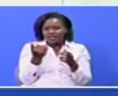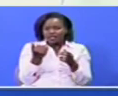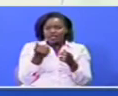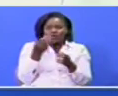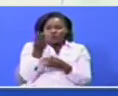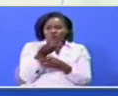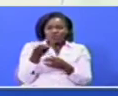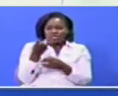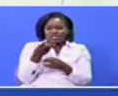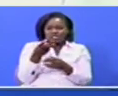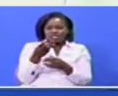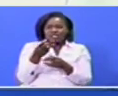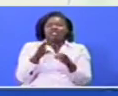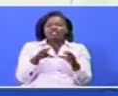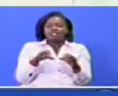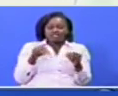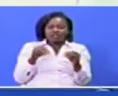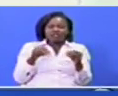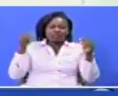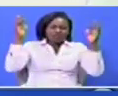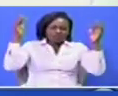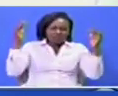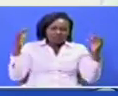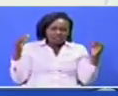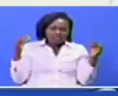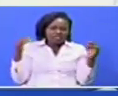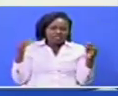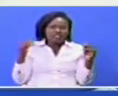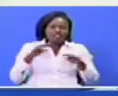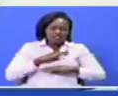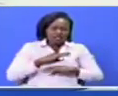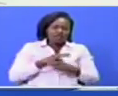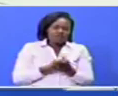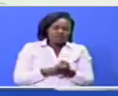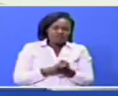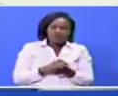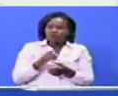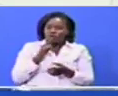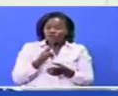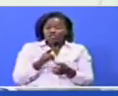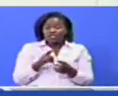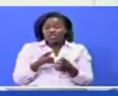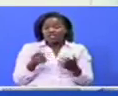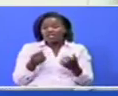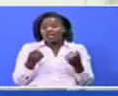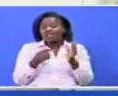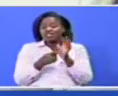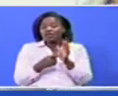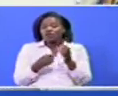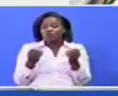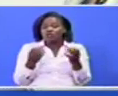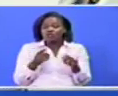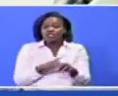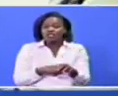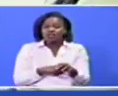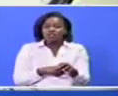Jumatano wataanza kupata mvua nyingi, lakini sio pita kiasi. Aha. Na tahadhari kwa wale, kwa mfano, mara nyingi mvua kama inaponyesha